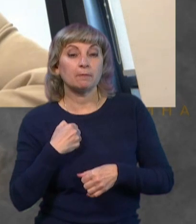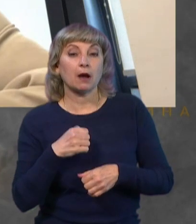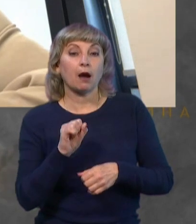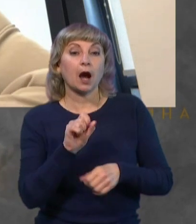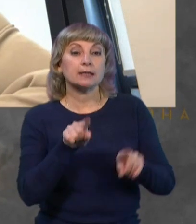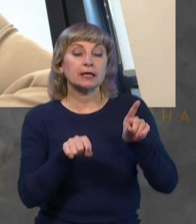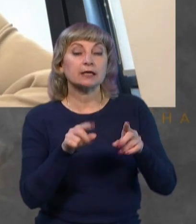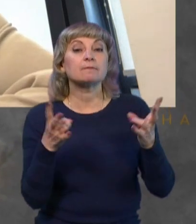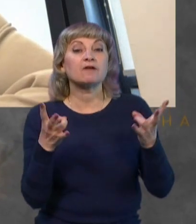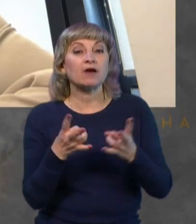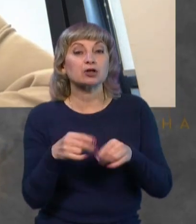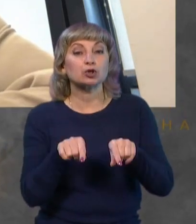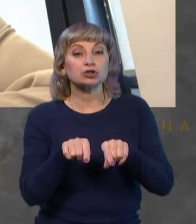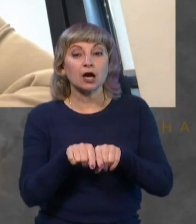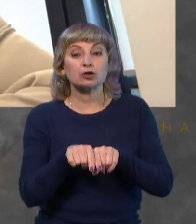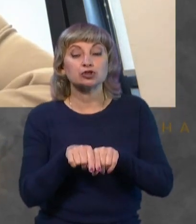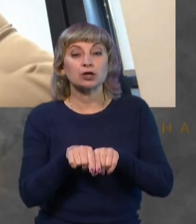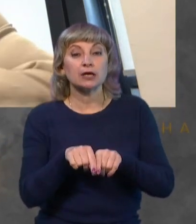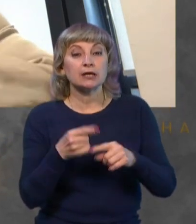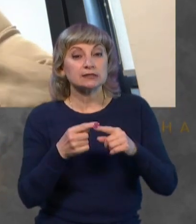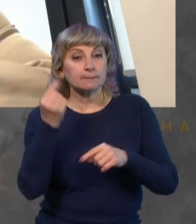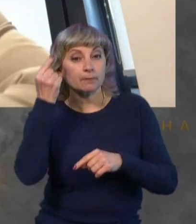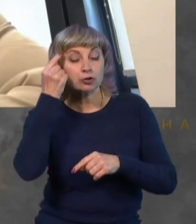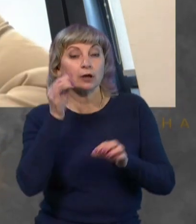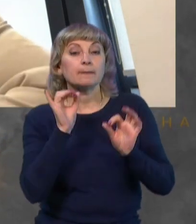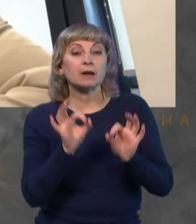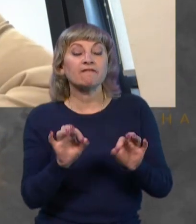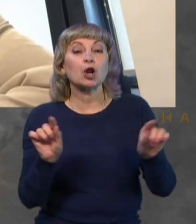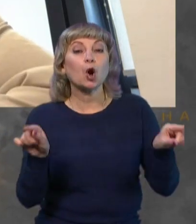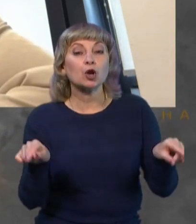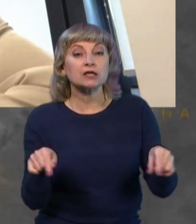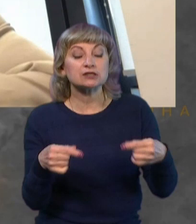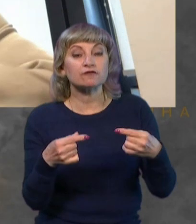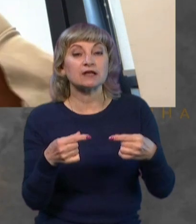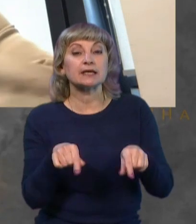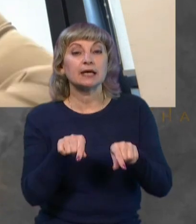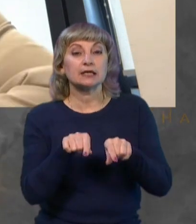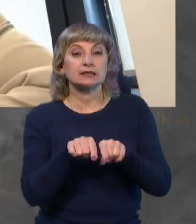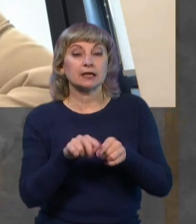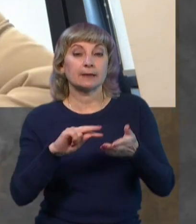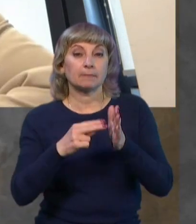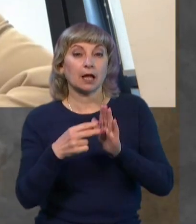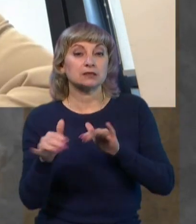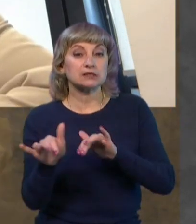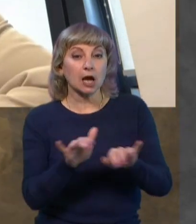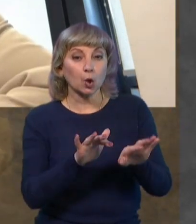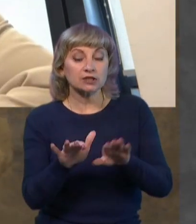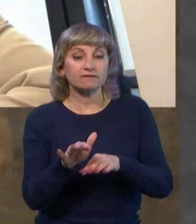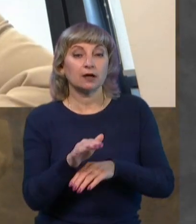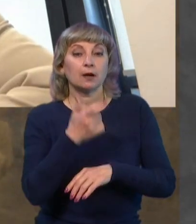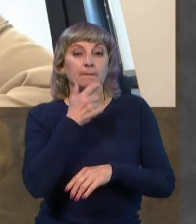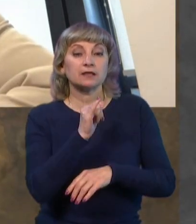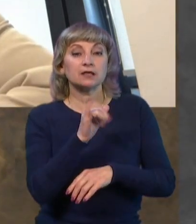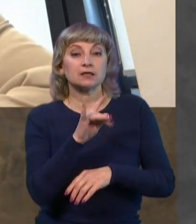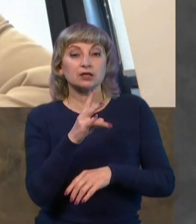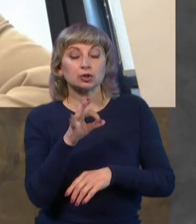деяким варто також над цим подумати і правильно організувати такий план заходів. Пані Ірино, а от